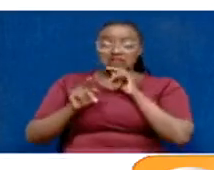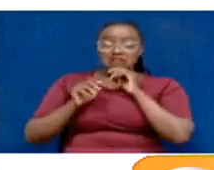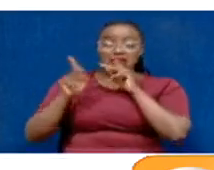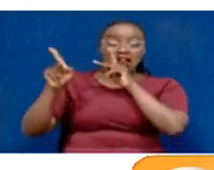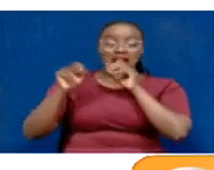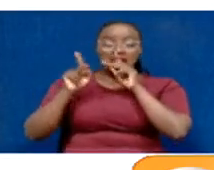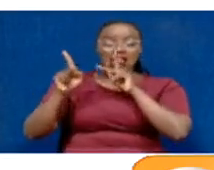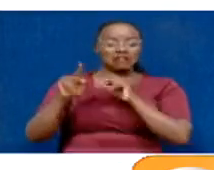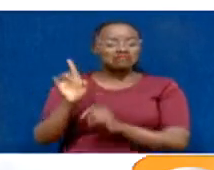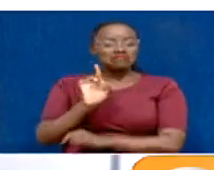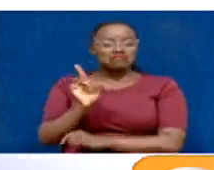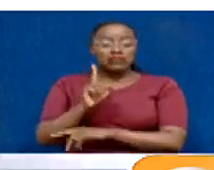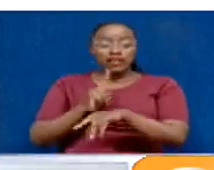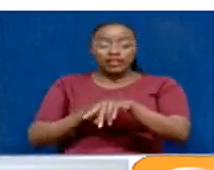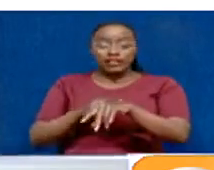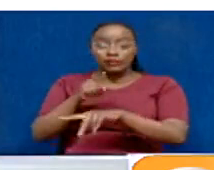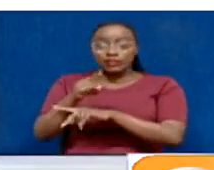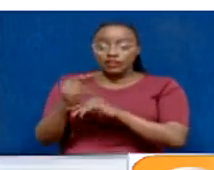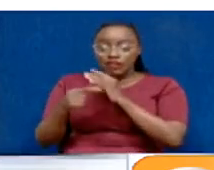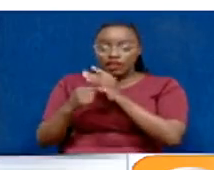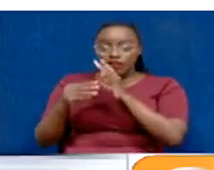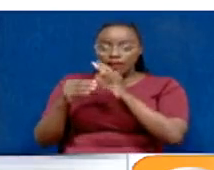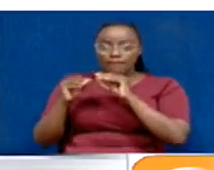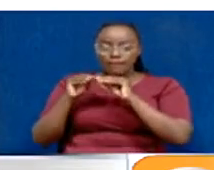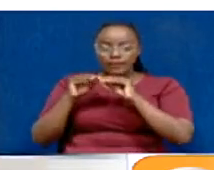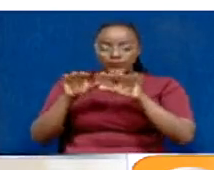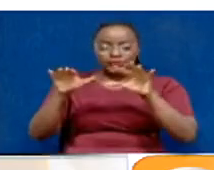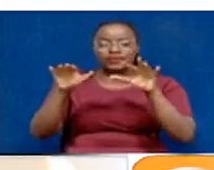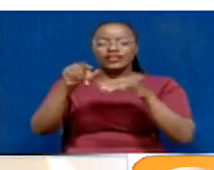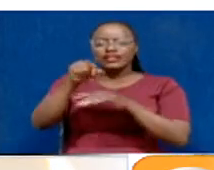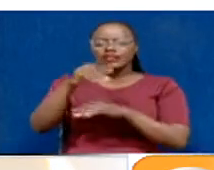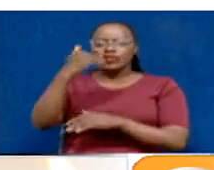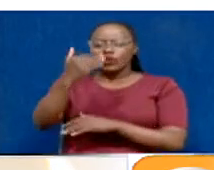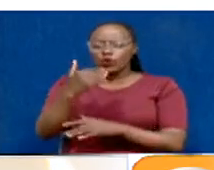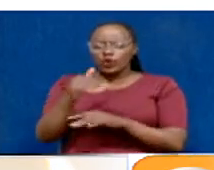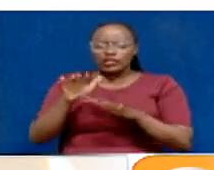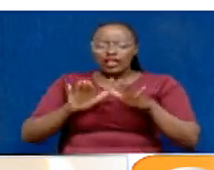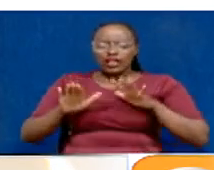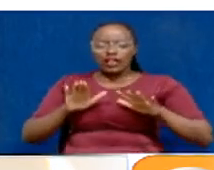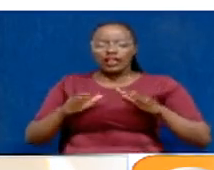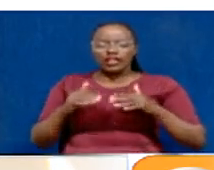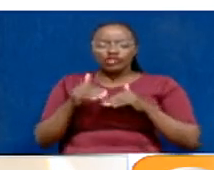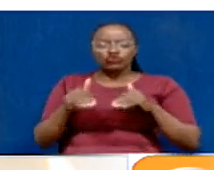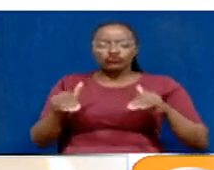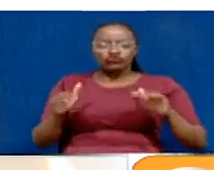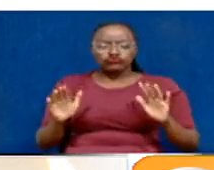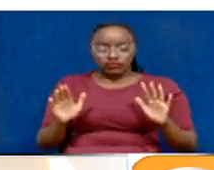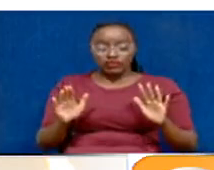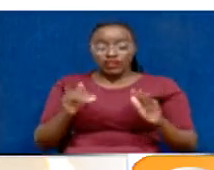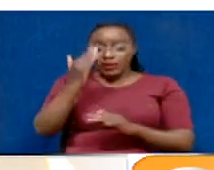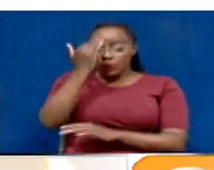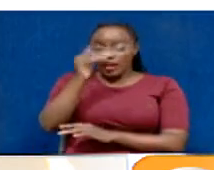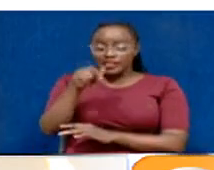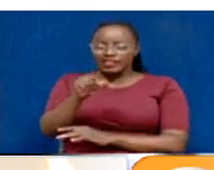shouting. When the limelight was shone on him, he tended to coy and hide. And this